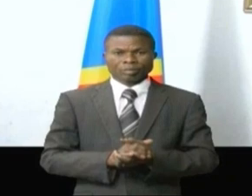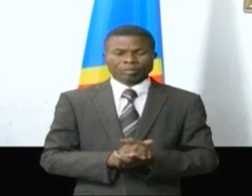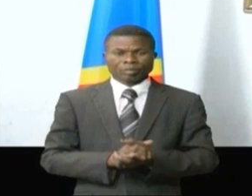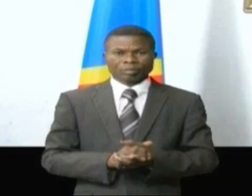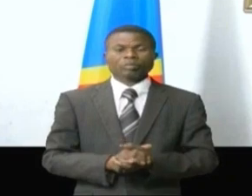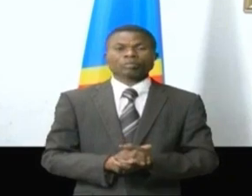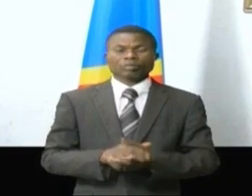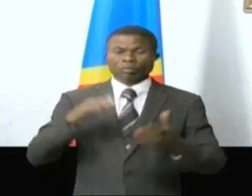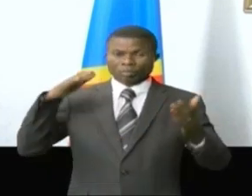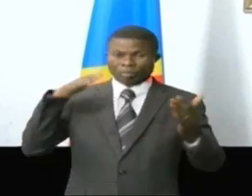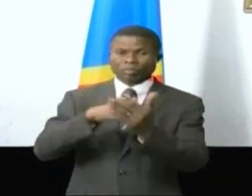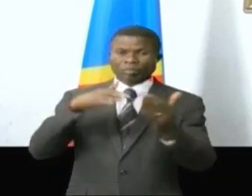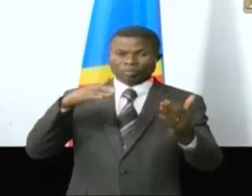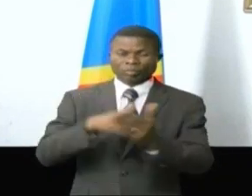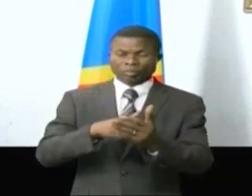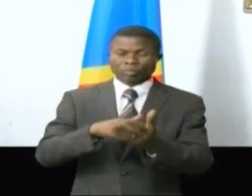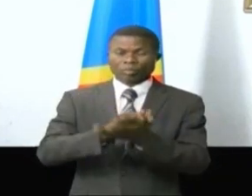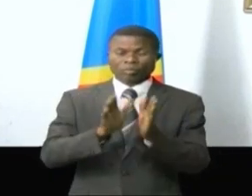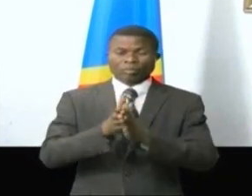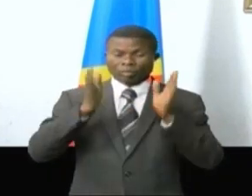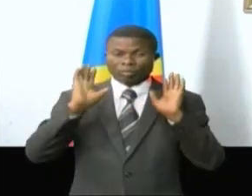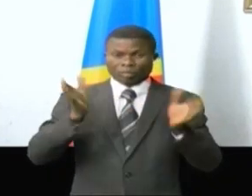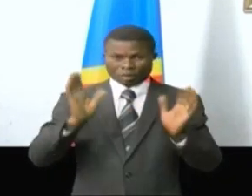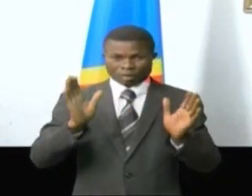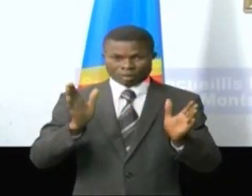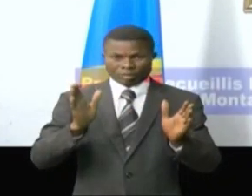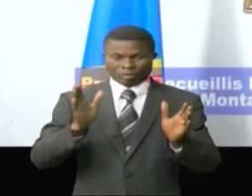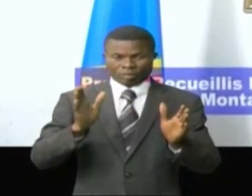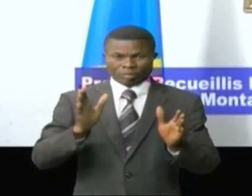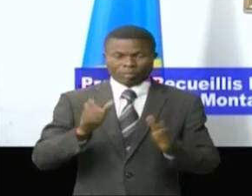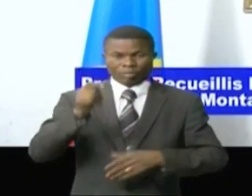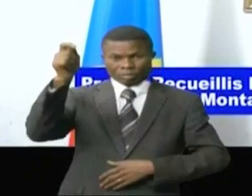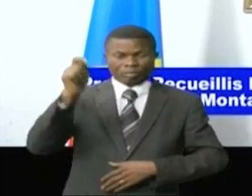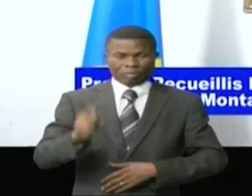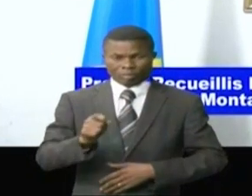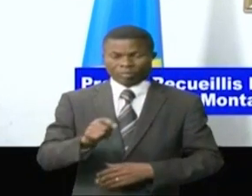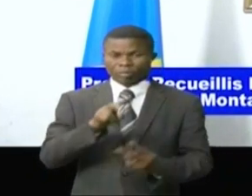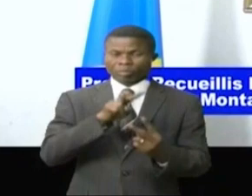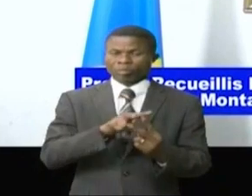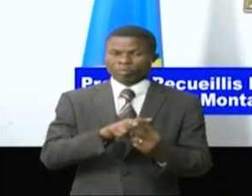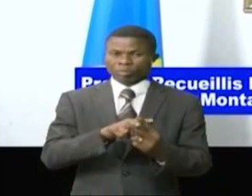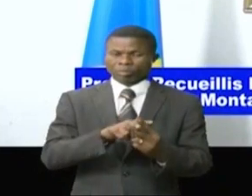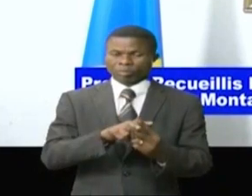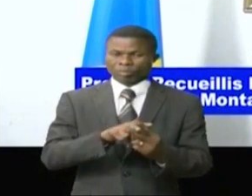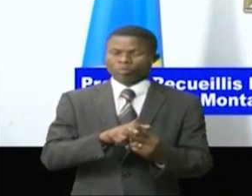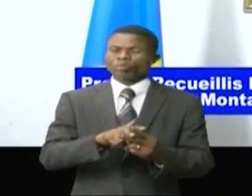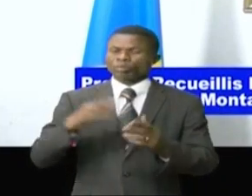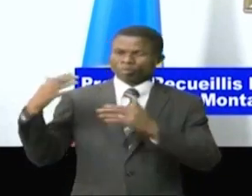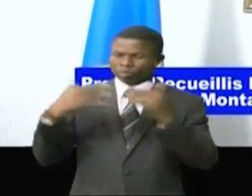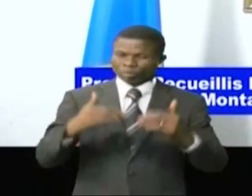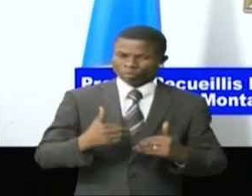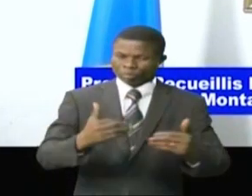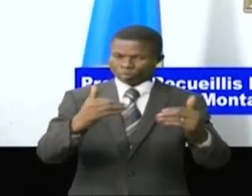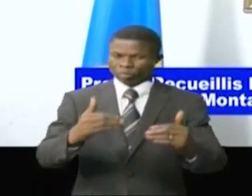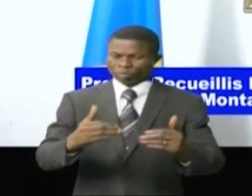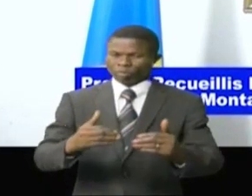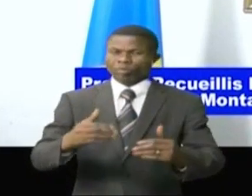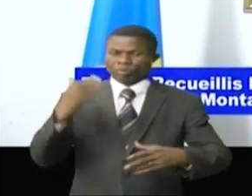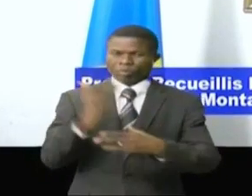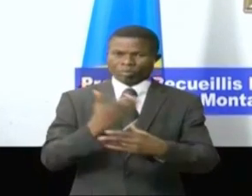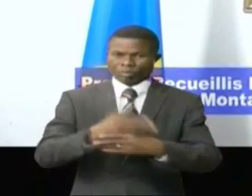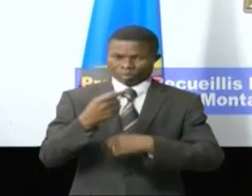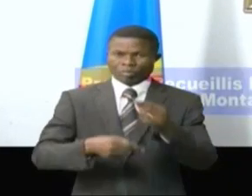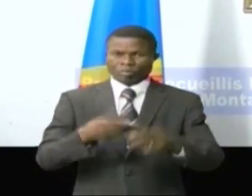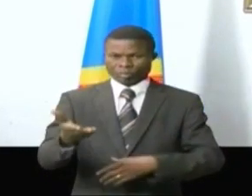de provocation exagérée, elle se réserve le droit de riposte. Fait à